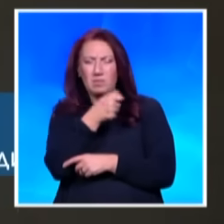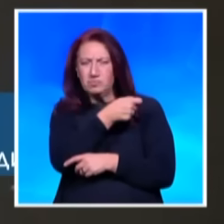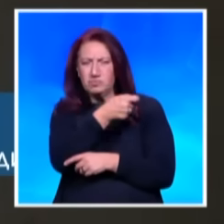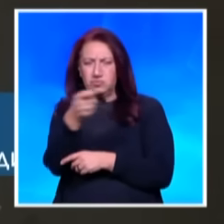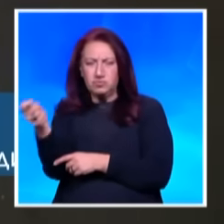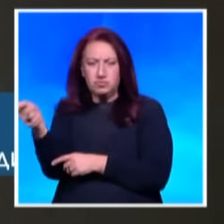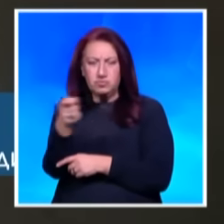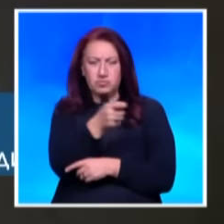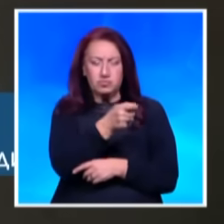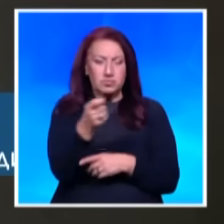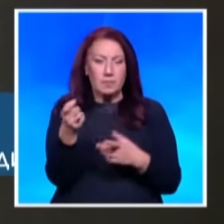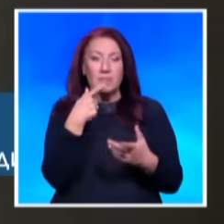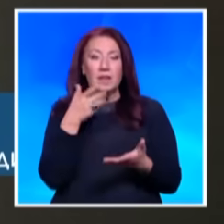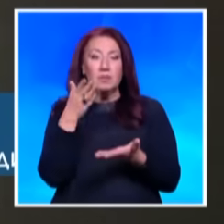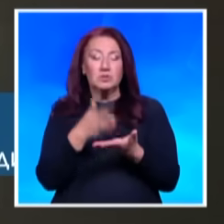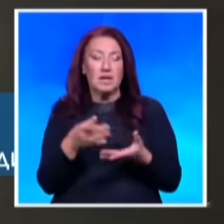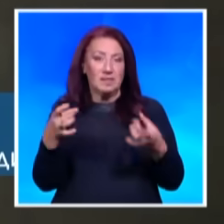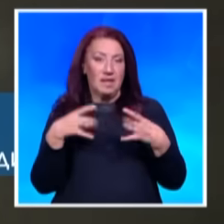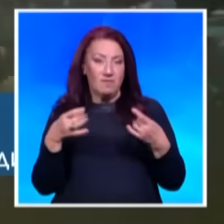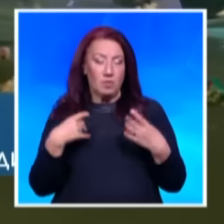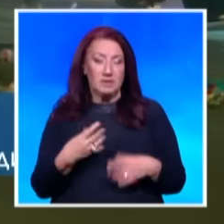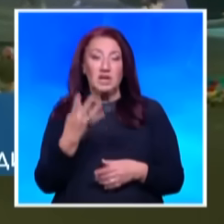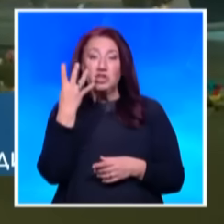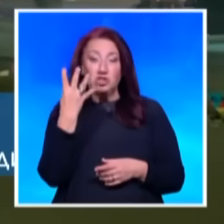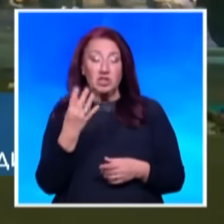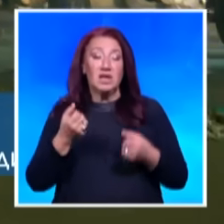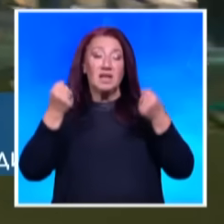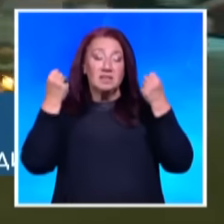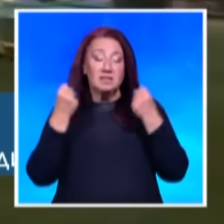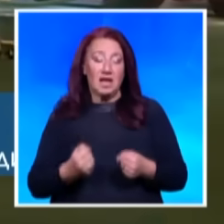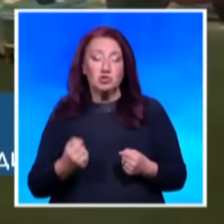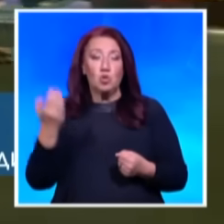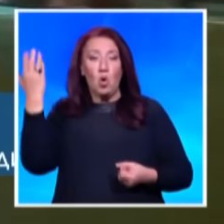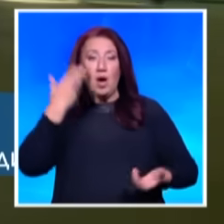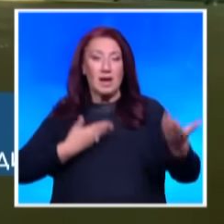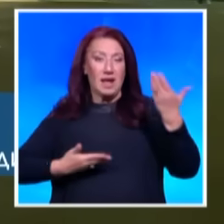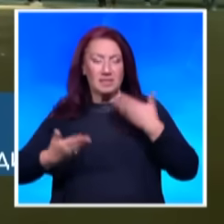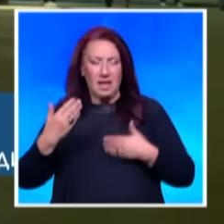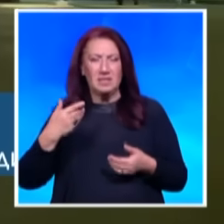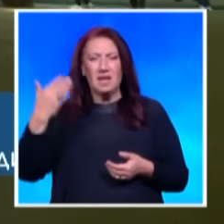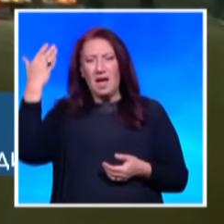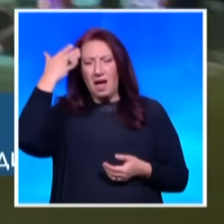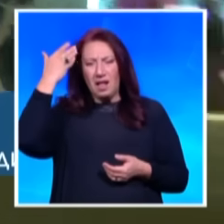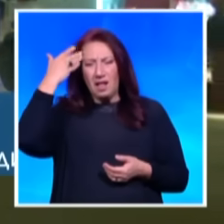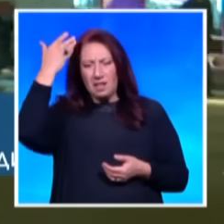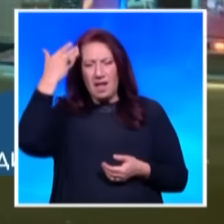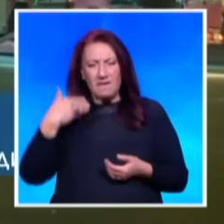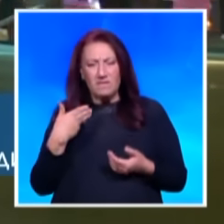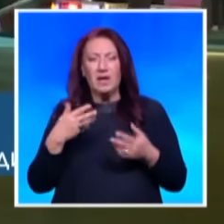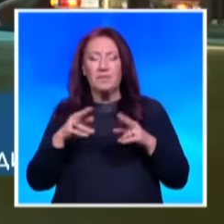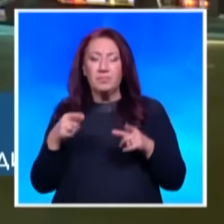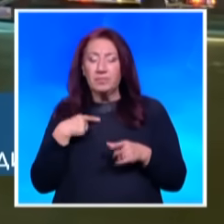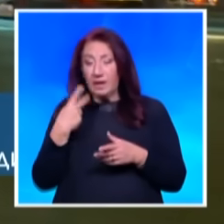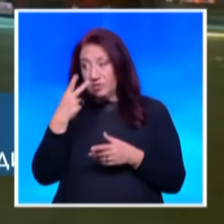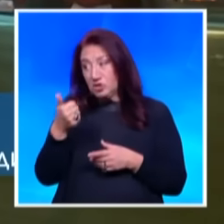Последната информация, която имаме от спешната помощ, е за 4 тежко пострадали, които са с травми на главите. Има тук наблизо и линейка. Надяваме се те да са в